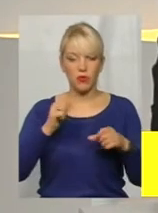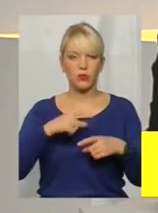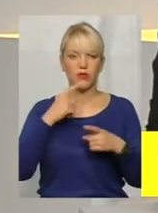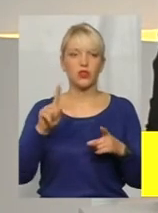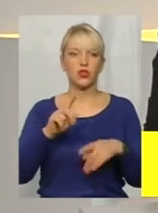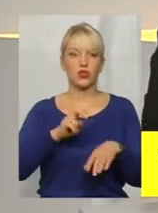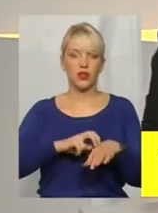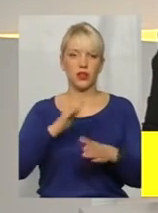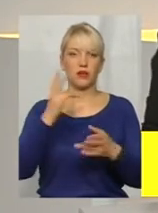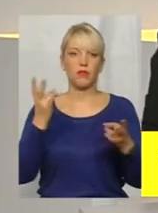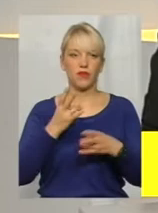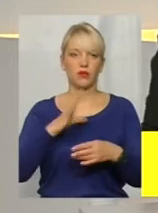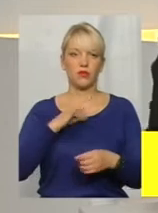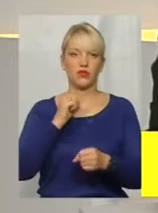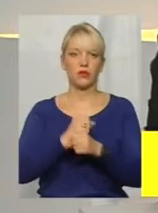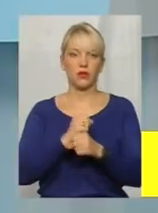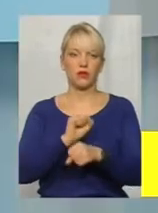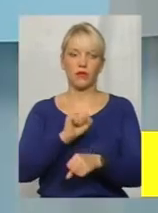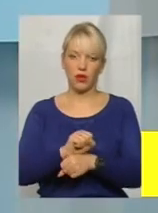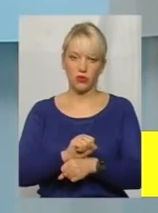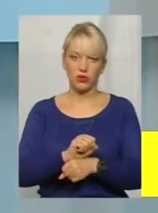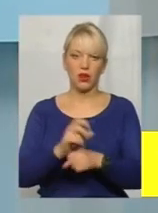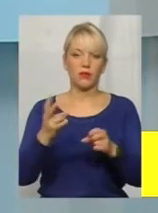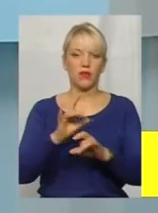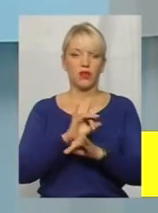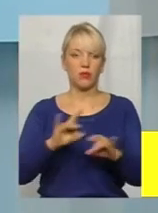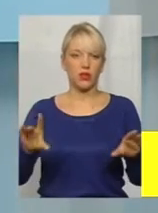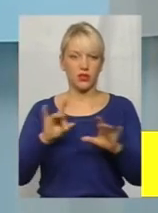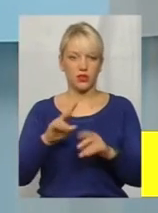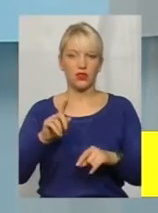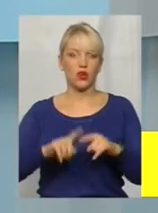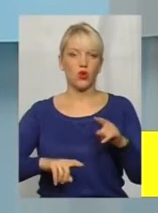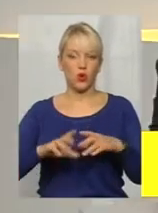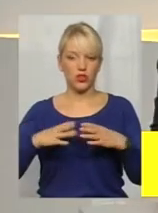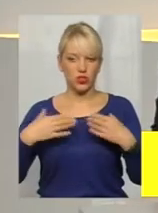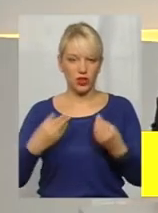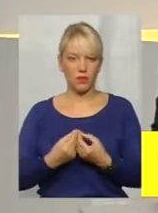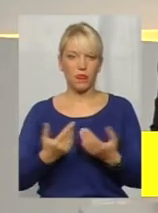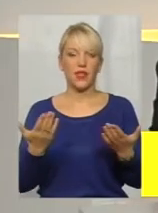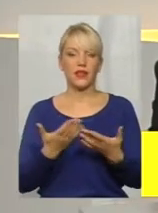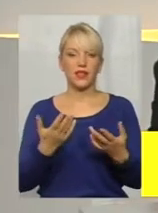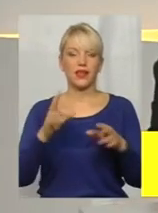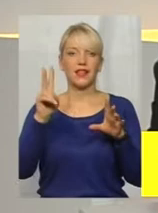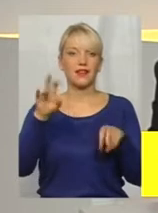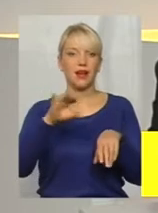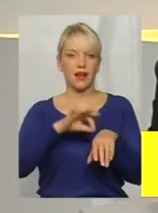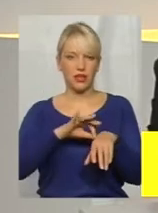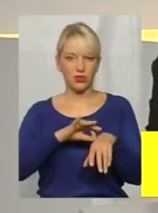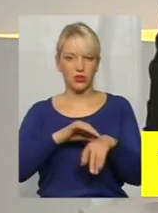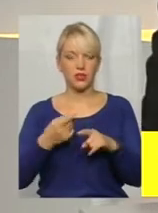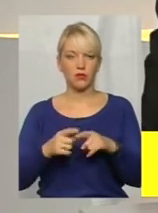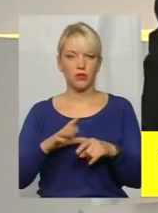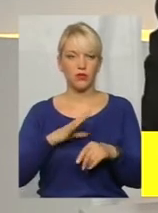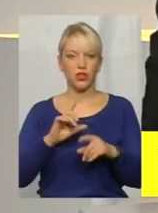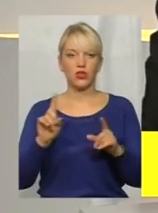мала зробити паузу, все ж таки пояснити родичам, який діагноз так вона поставила, чому